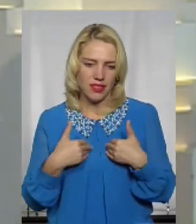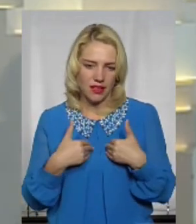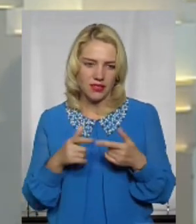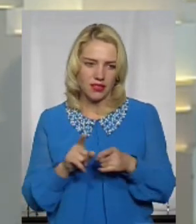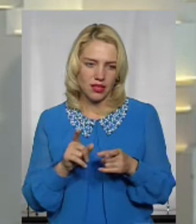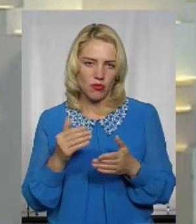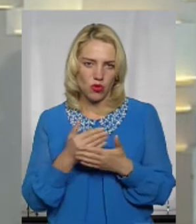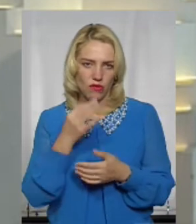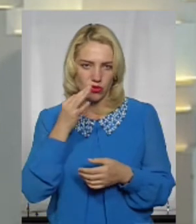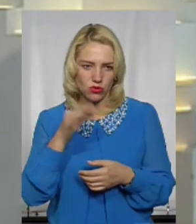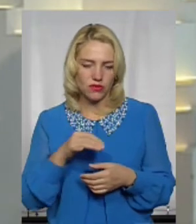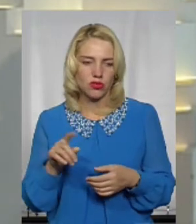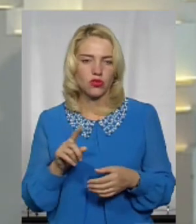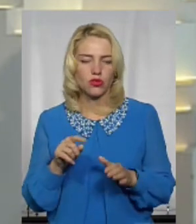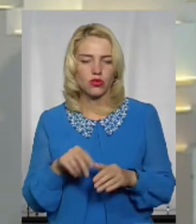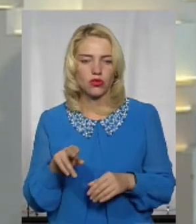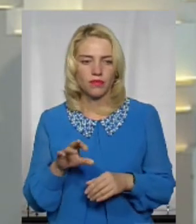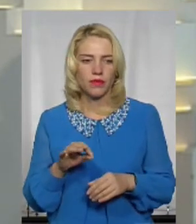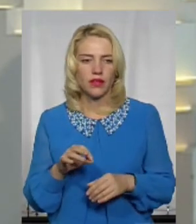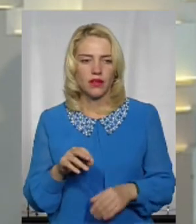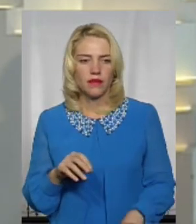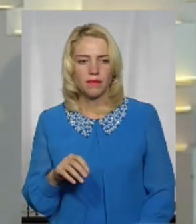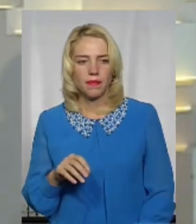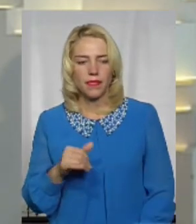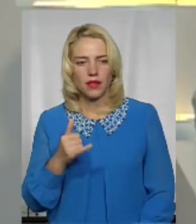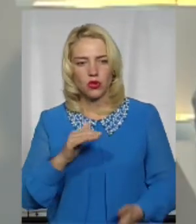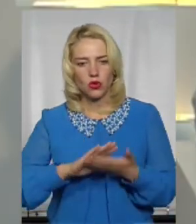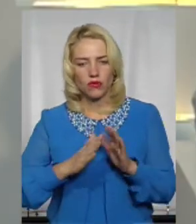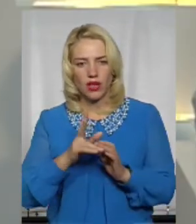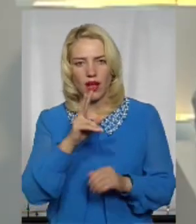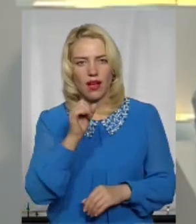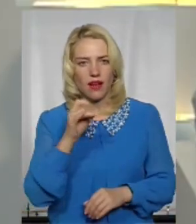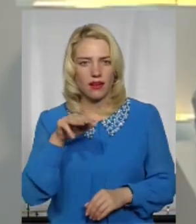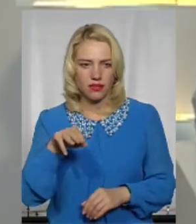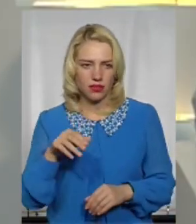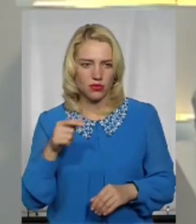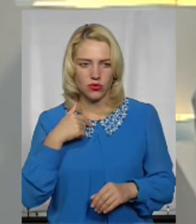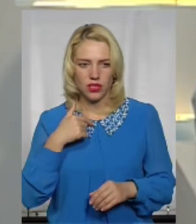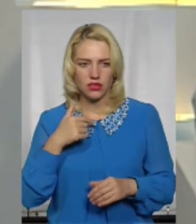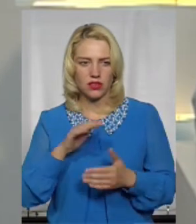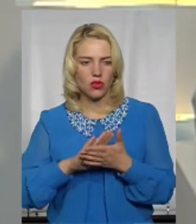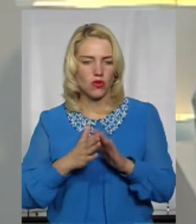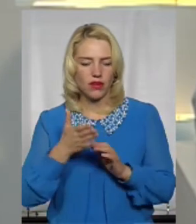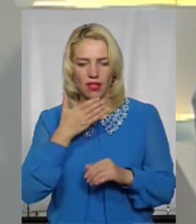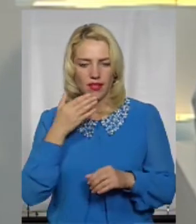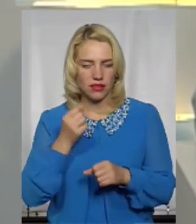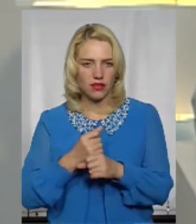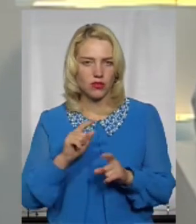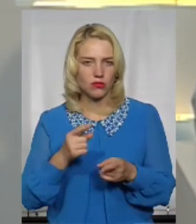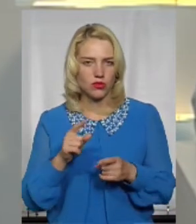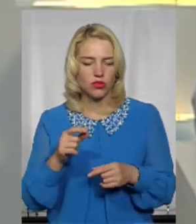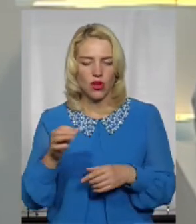само новий досвід. Щодо карату, договір у нас з ним не дієвий, тому що